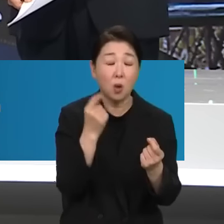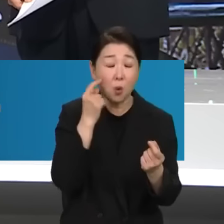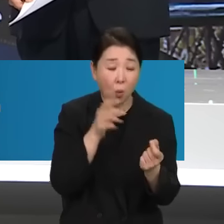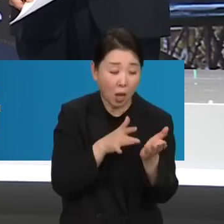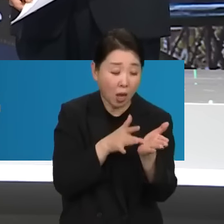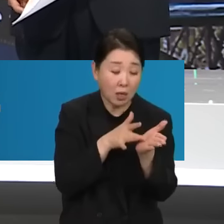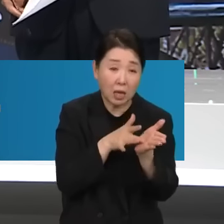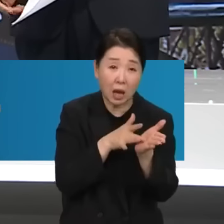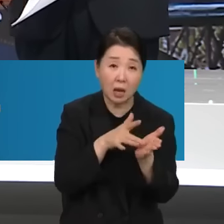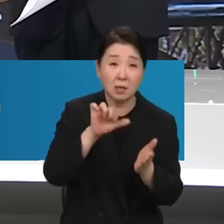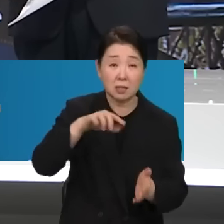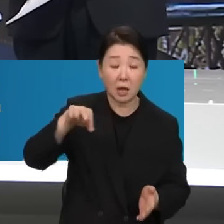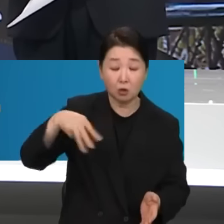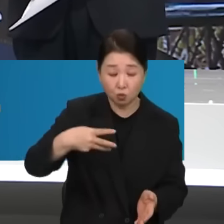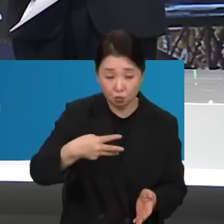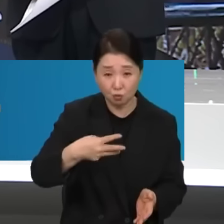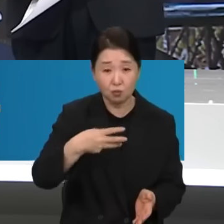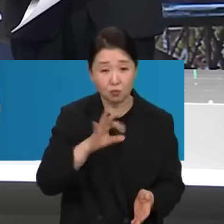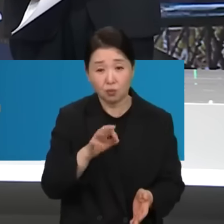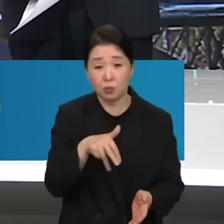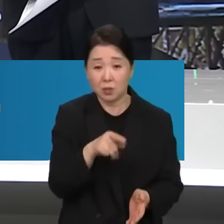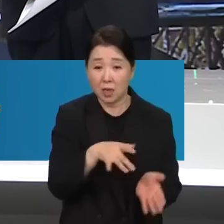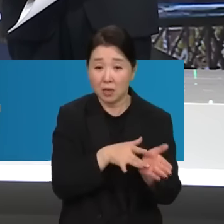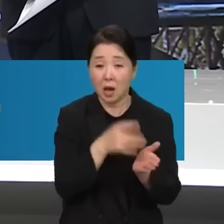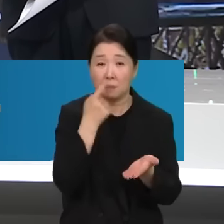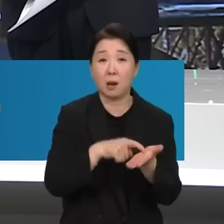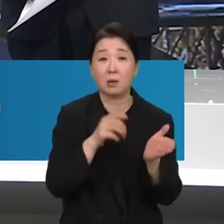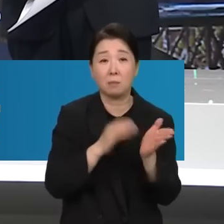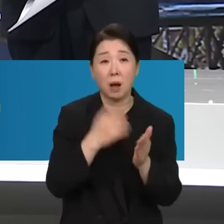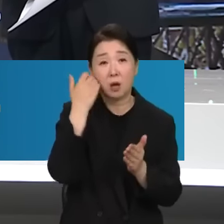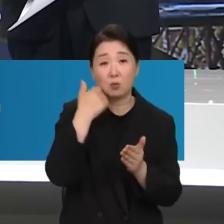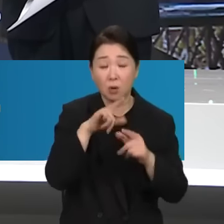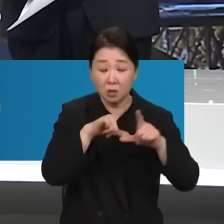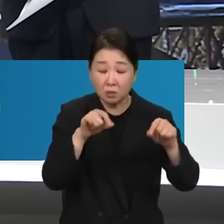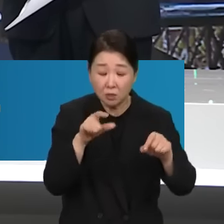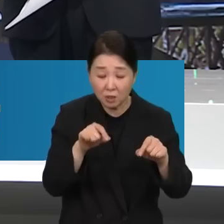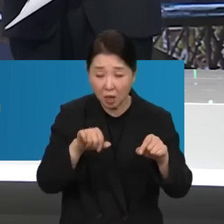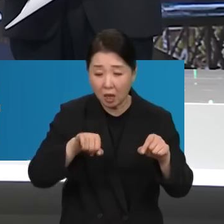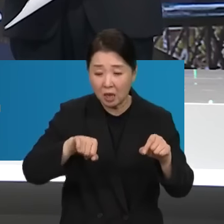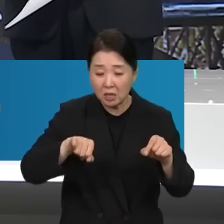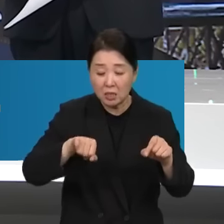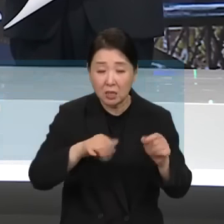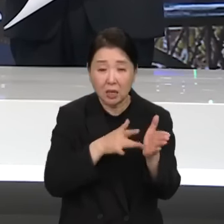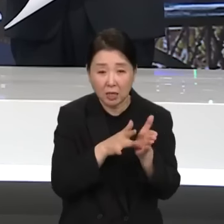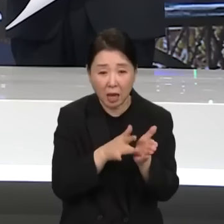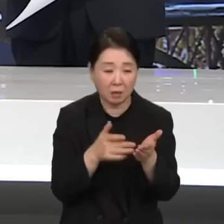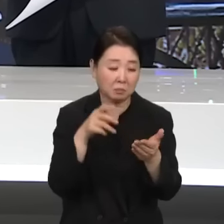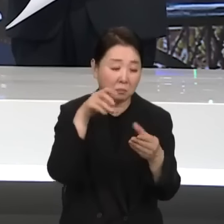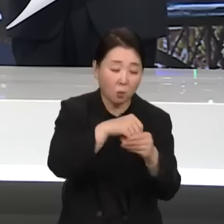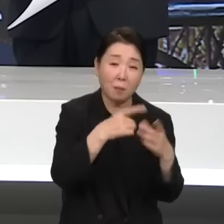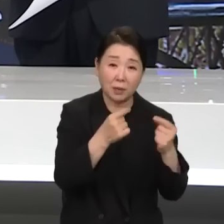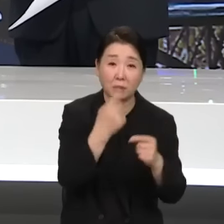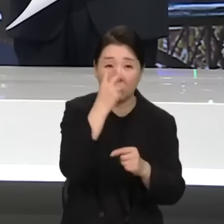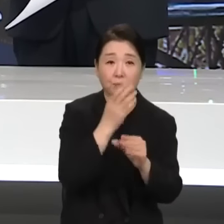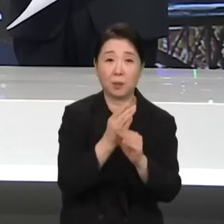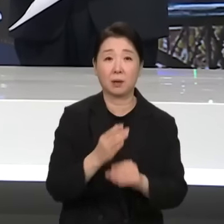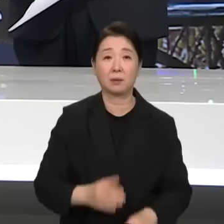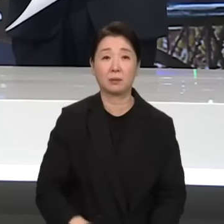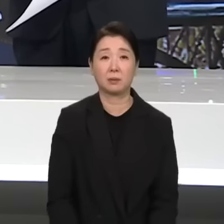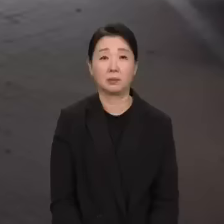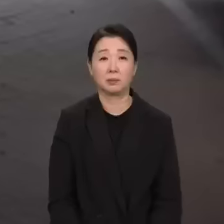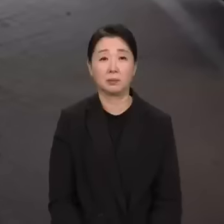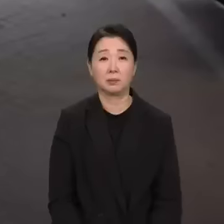성분이 검출됐는데 경찰은 누군가 일부러 음식에 살충제를 넣은 걸로 보고 수사를 벌이고 있습니다. 윤두열 기자입니다.